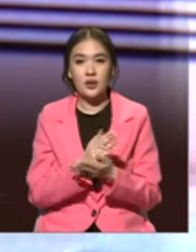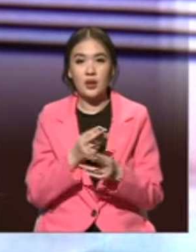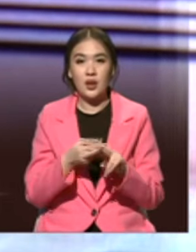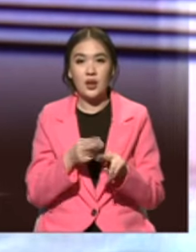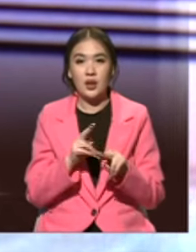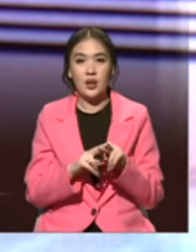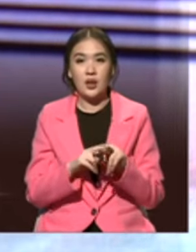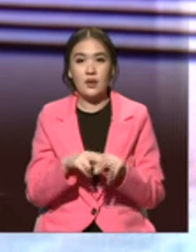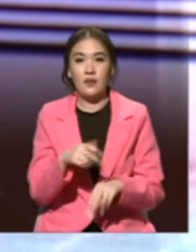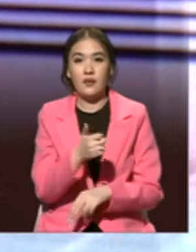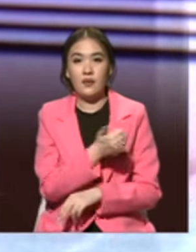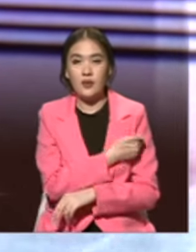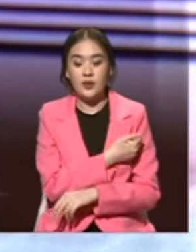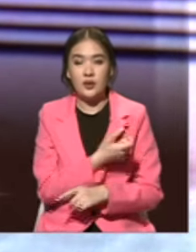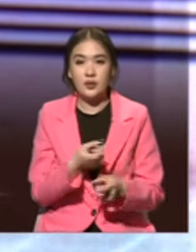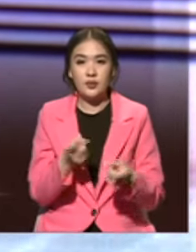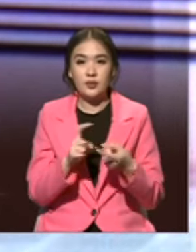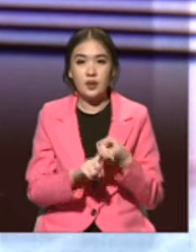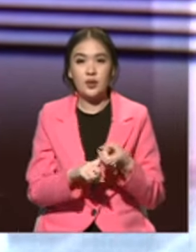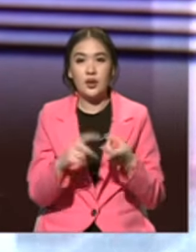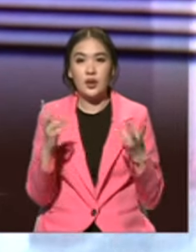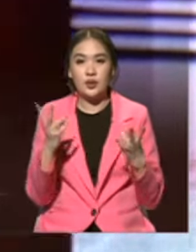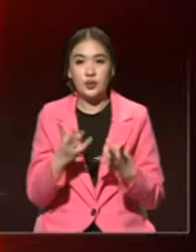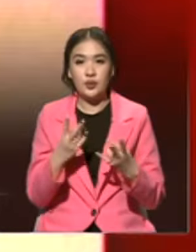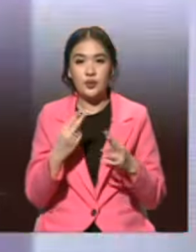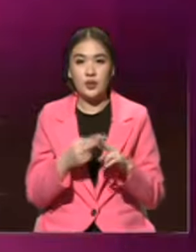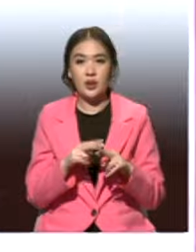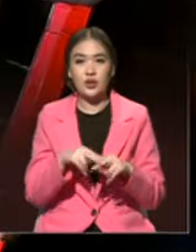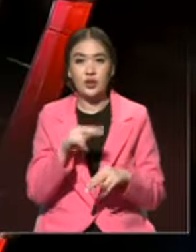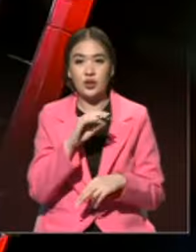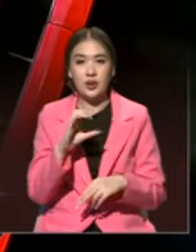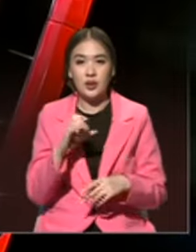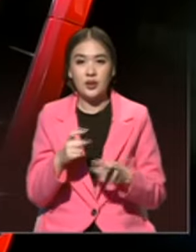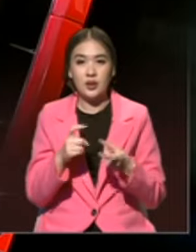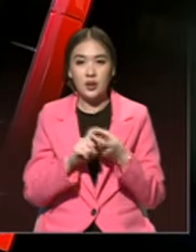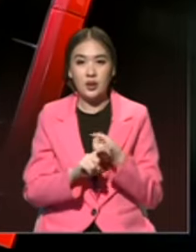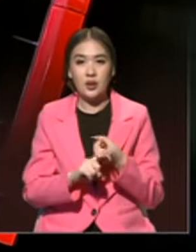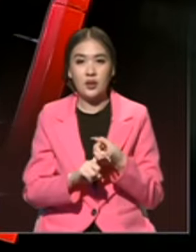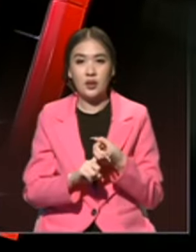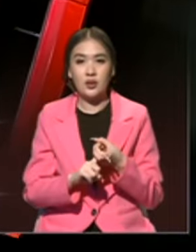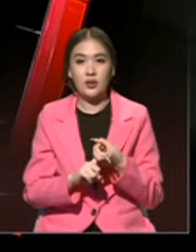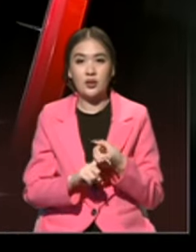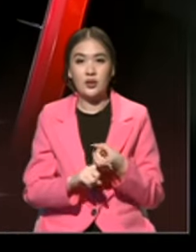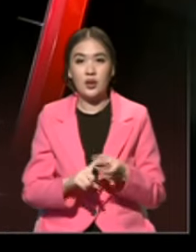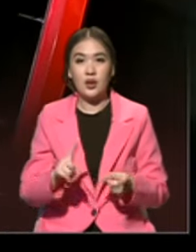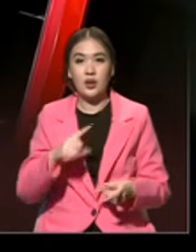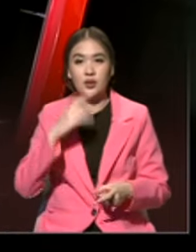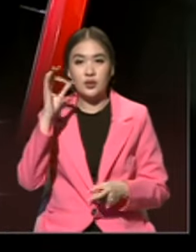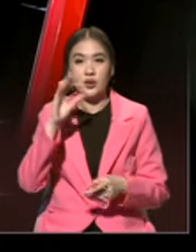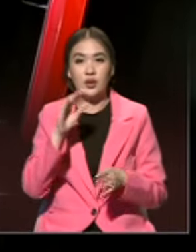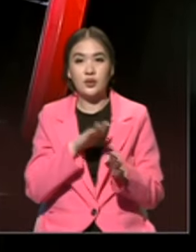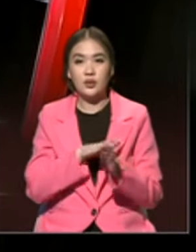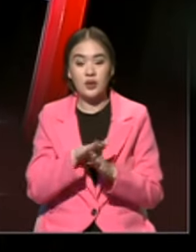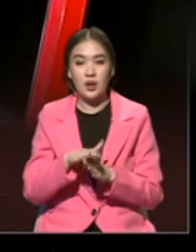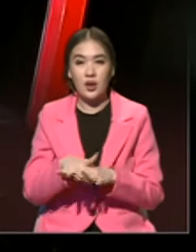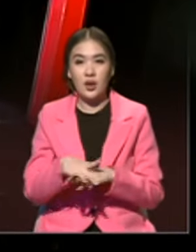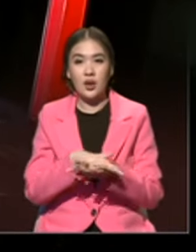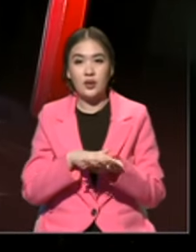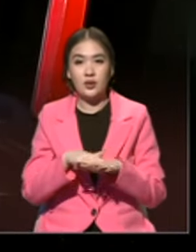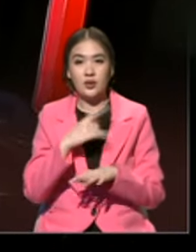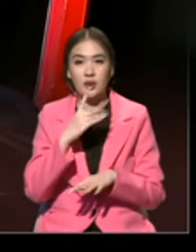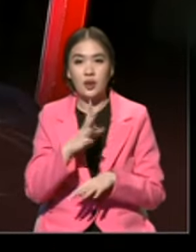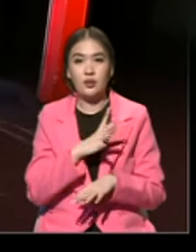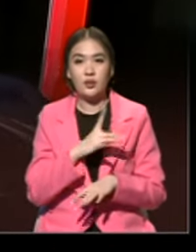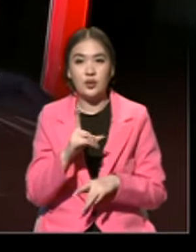малды вакцинациялау жасауымыз керек. Бұл дегеніміз мына қазіргі төтенше жағдай болып жатыр ғой. Айтып та жатырсыз, халық айтып жатыр, Сібір